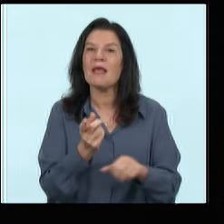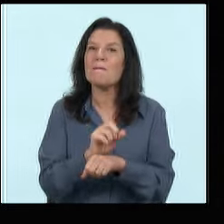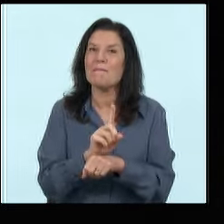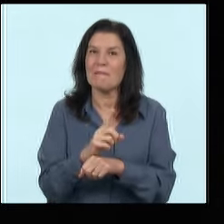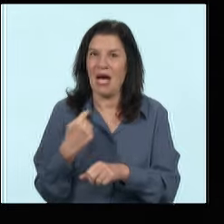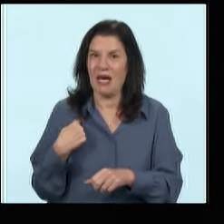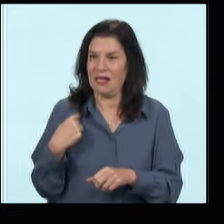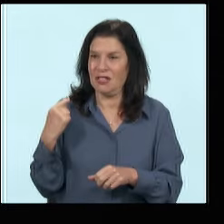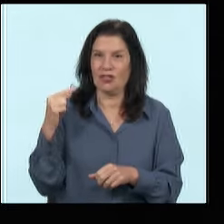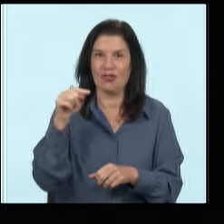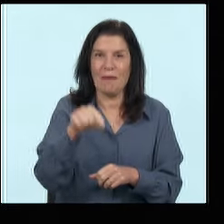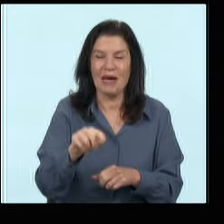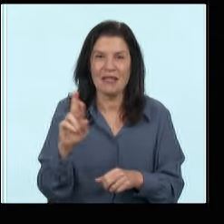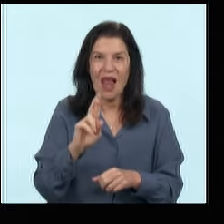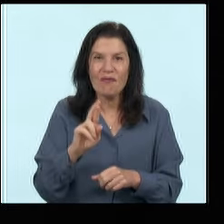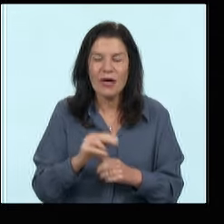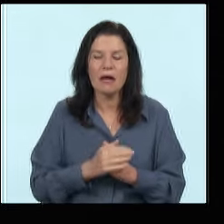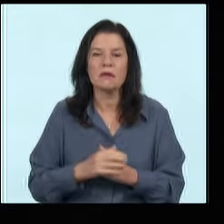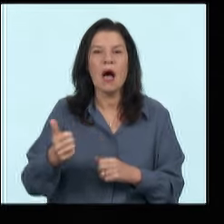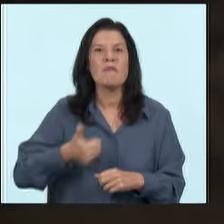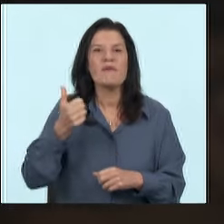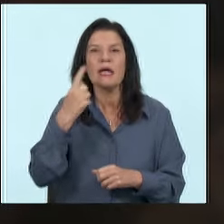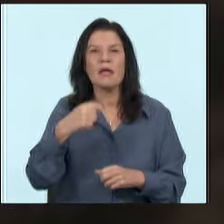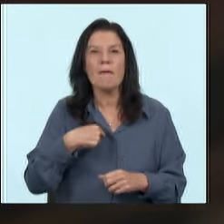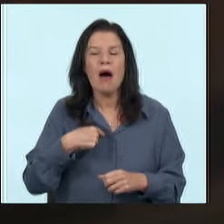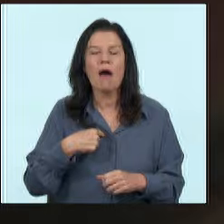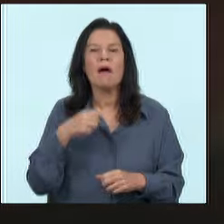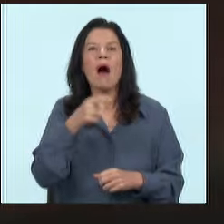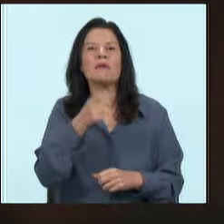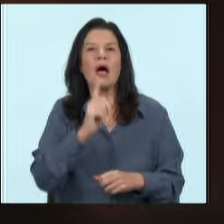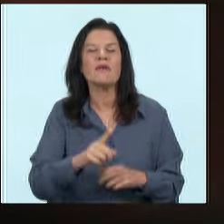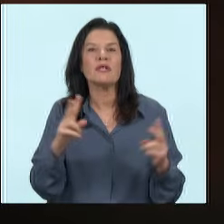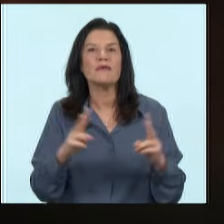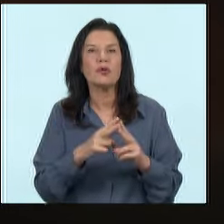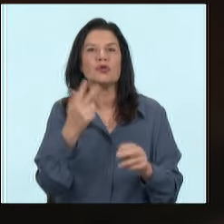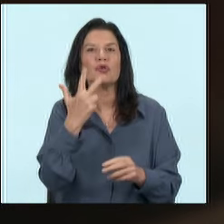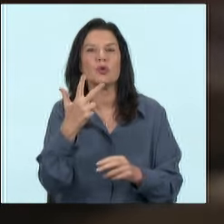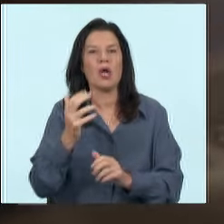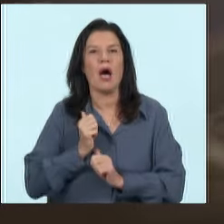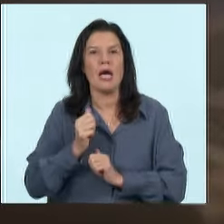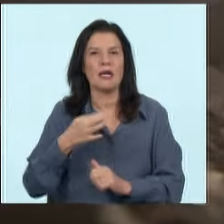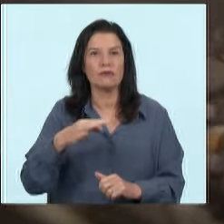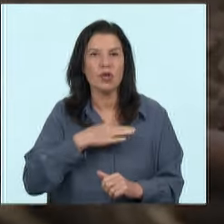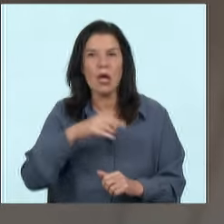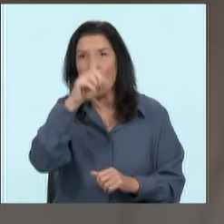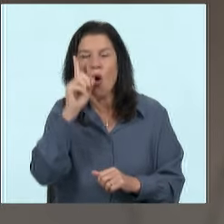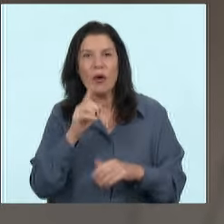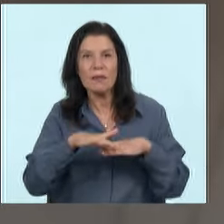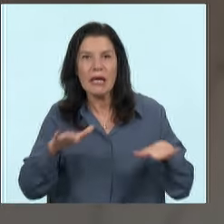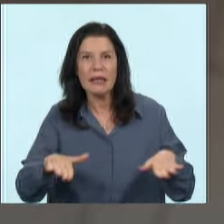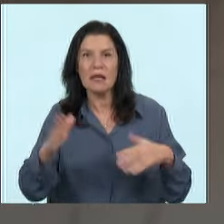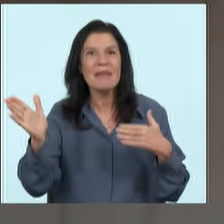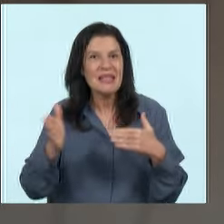איתם מפקד אמר לנו, אתם חייבים לפגוש שלושה לוחמים שלי, הורים לילדים, נשואים, בעלי עסק, והם פה כבר